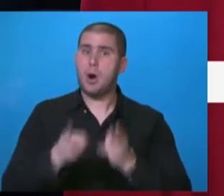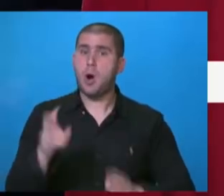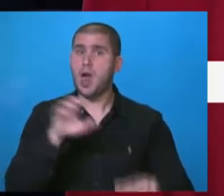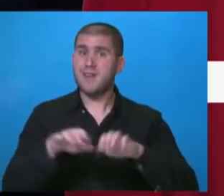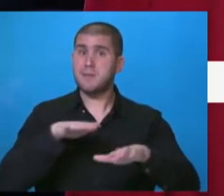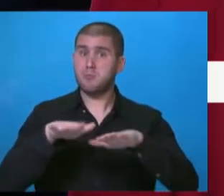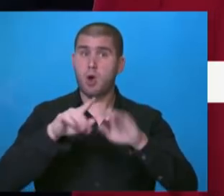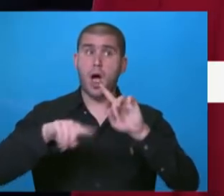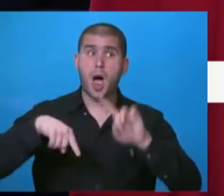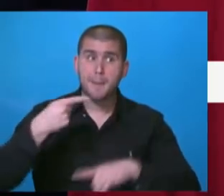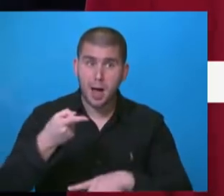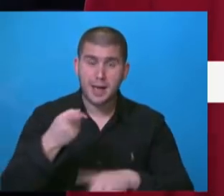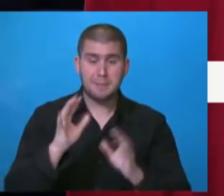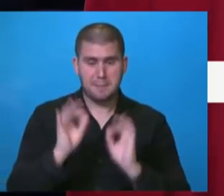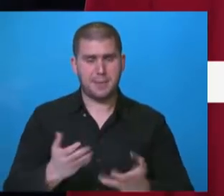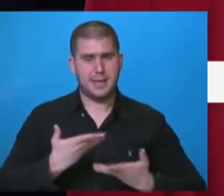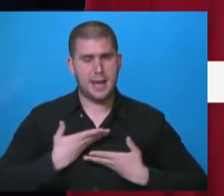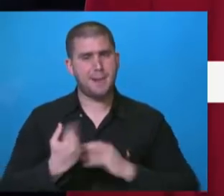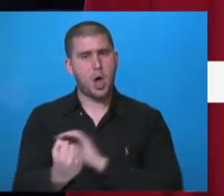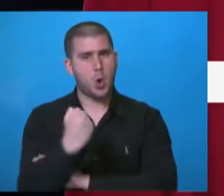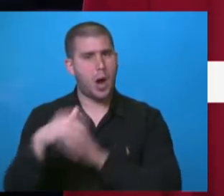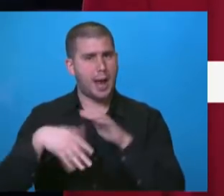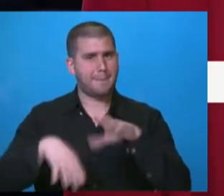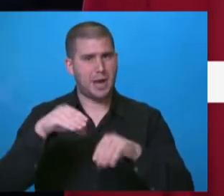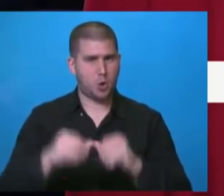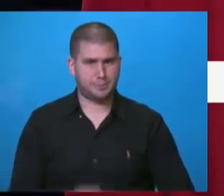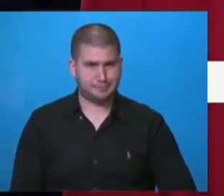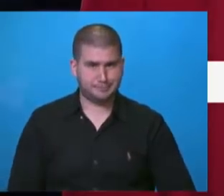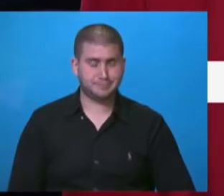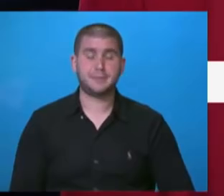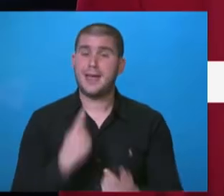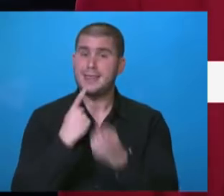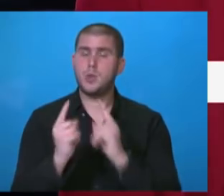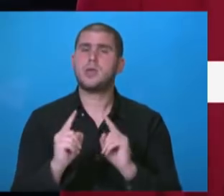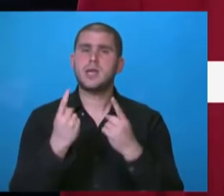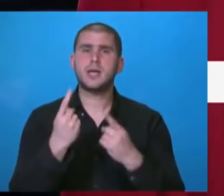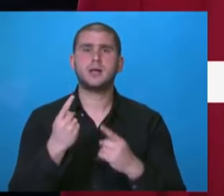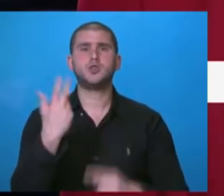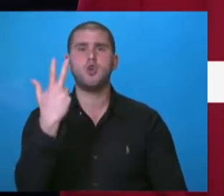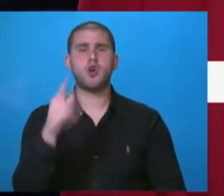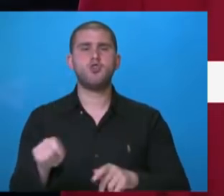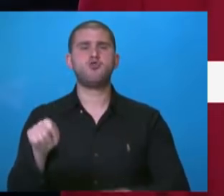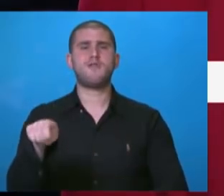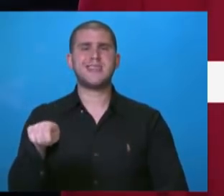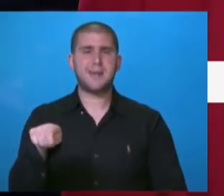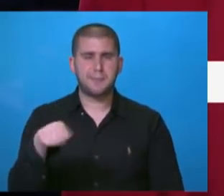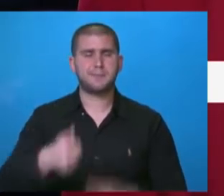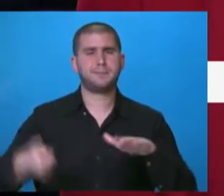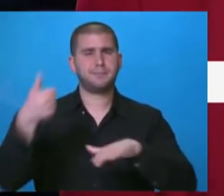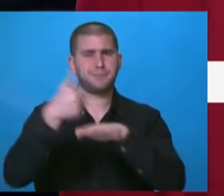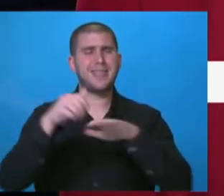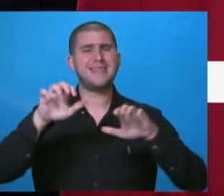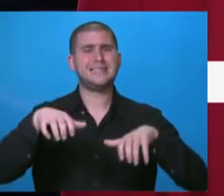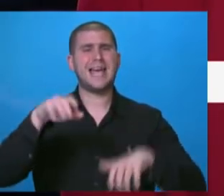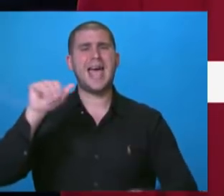הממשלה הבאה, אם אכן יקבל את המנדט לאחר הבחירות. הדיון הזה יערך בהרכב של 3 שופטים בראשות הנשיאה אסתר